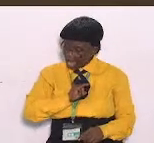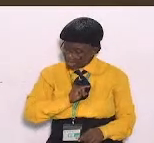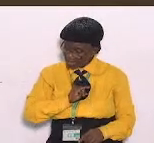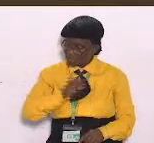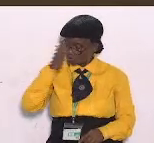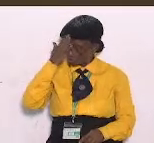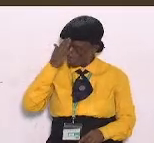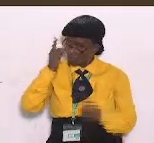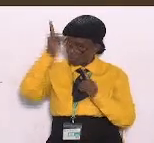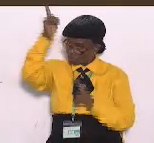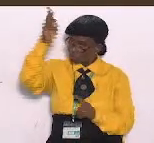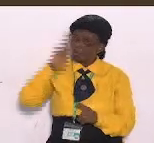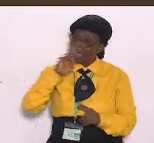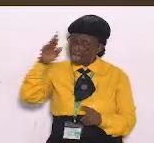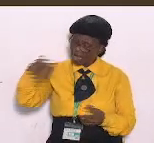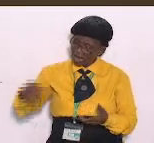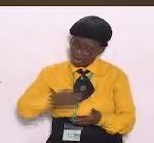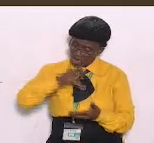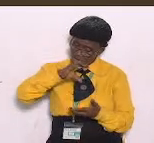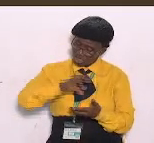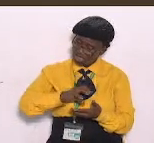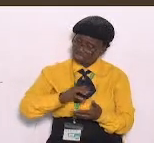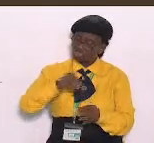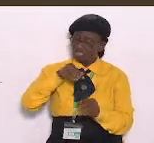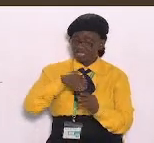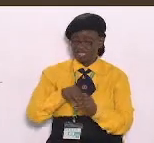que tu es riche en